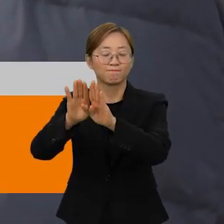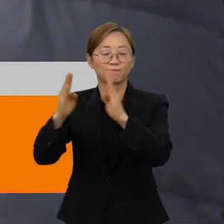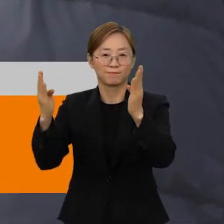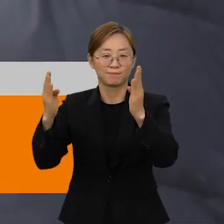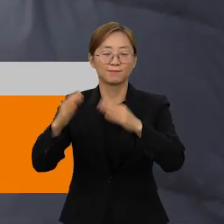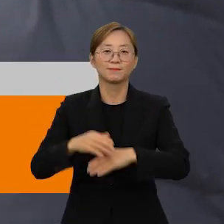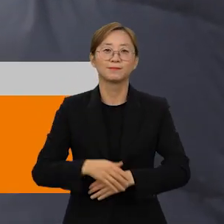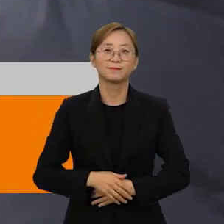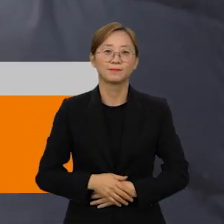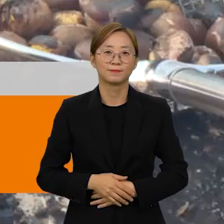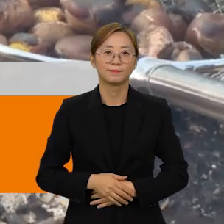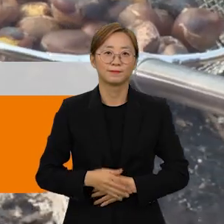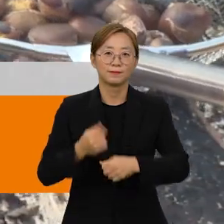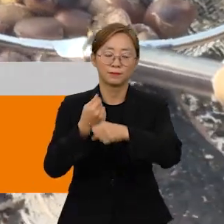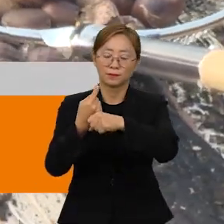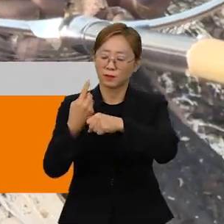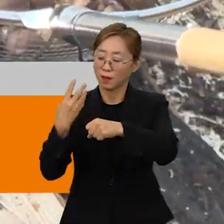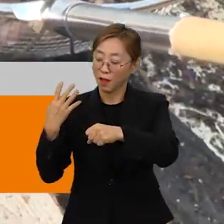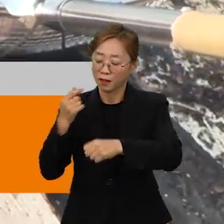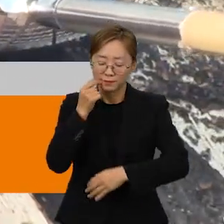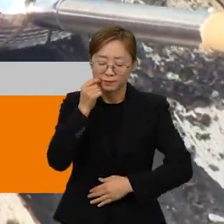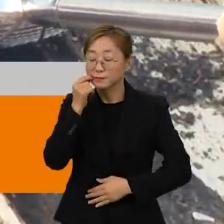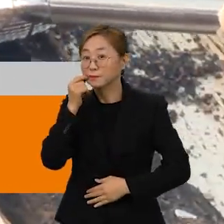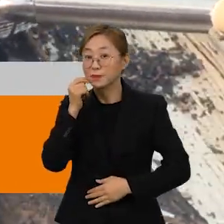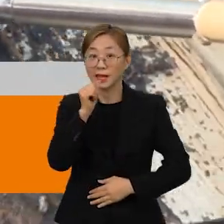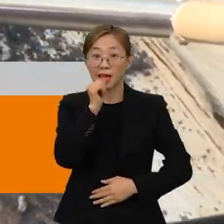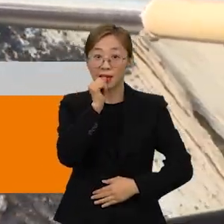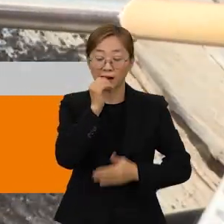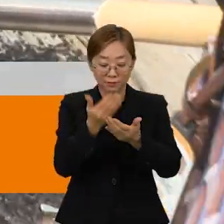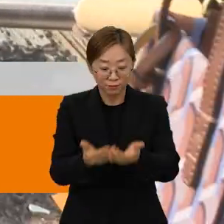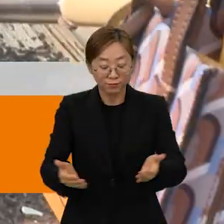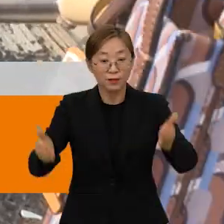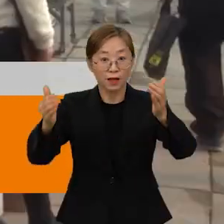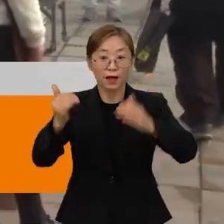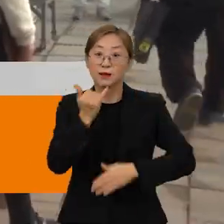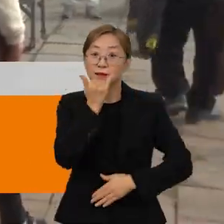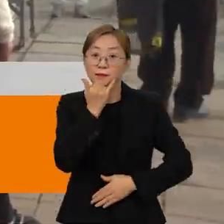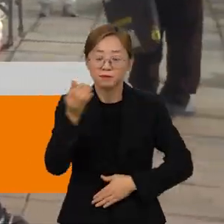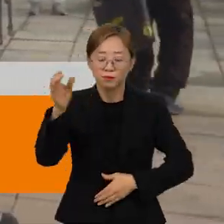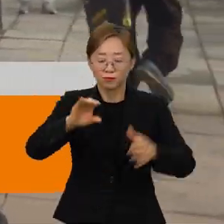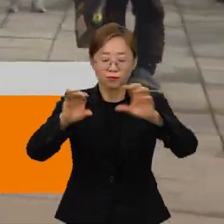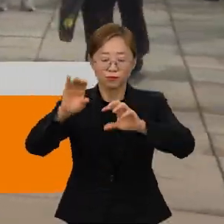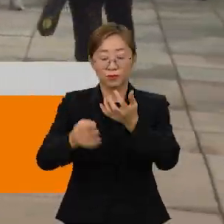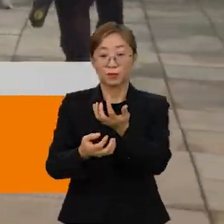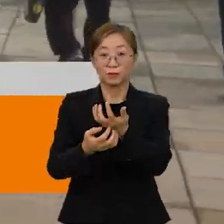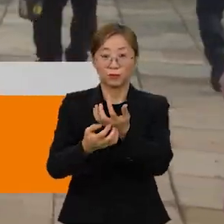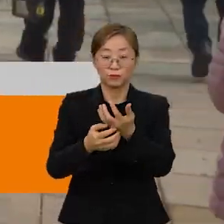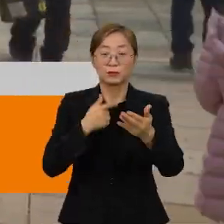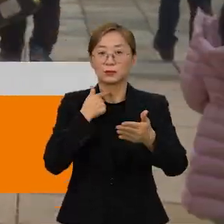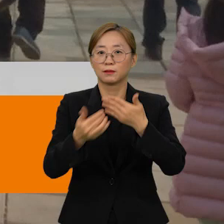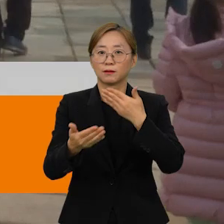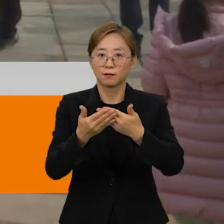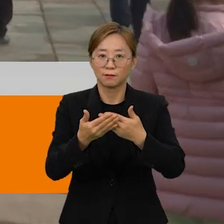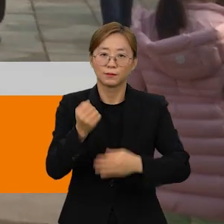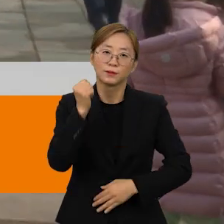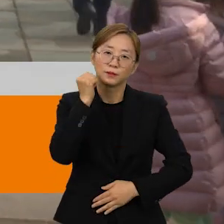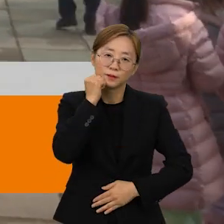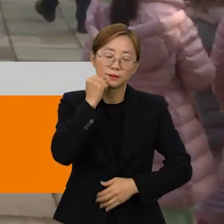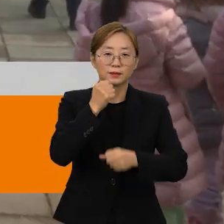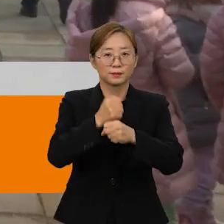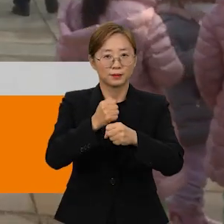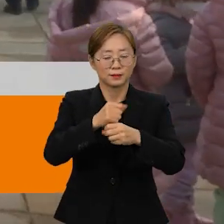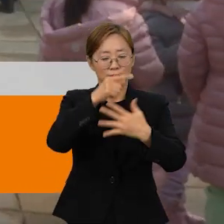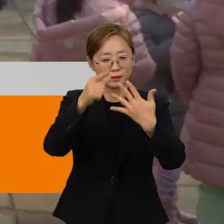1원에서 열렸습니다. 이번 축제에서는 그동안 큰 인기를 얻었던 대형화로 체험을 비롯해 간식 만들기